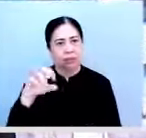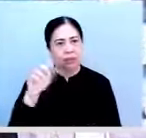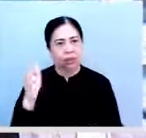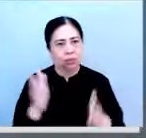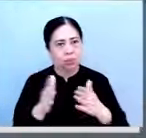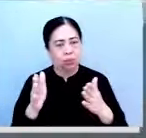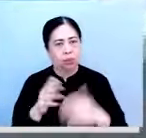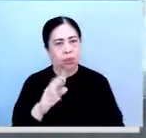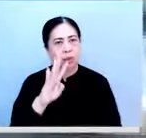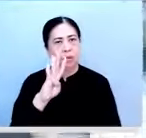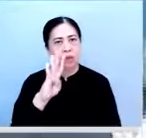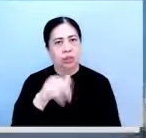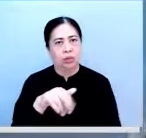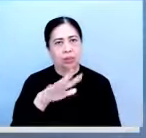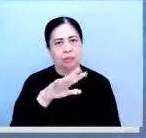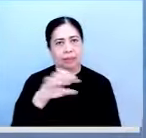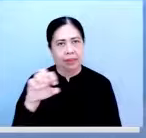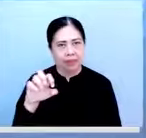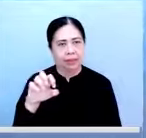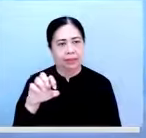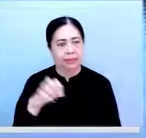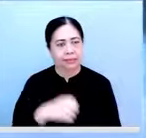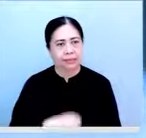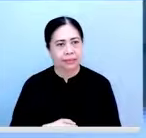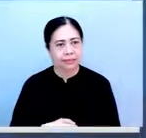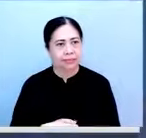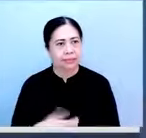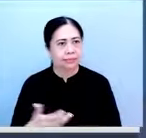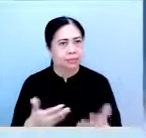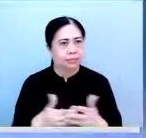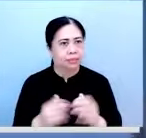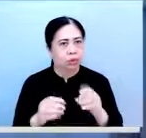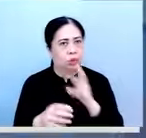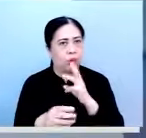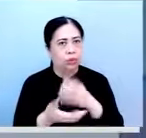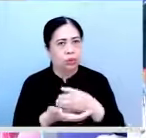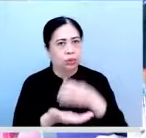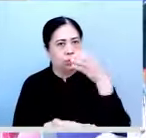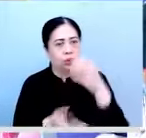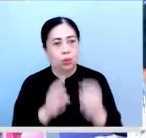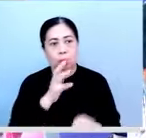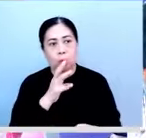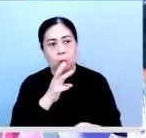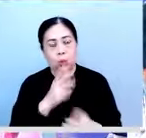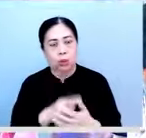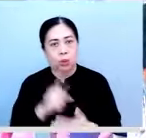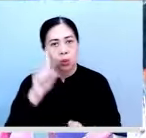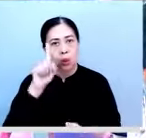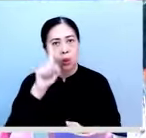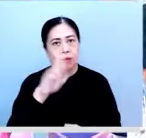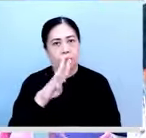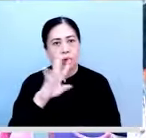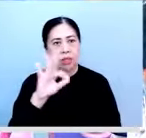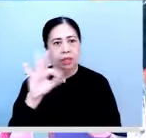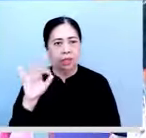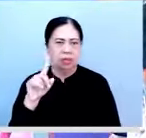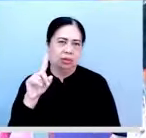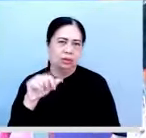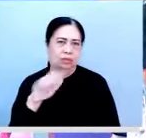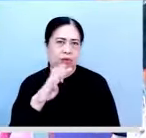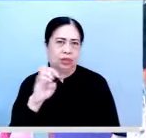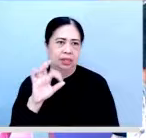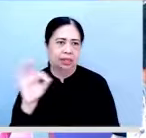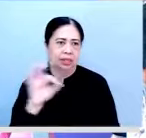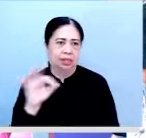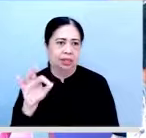yung 4,500. Okay. Ito mga ano, lagyan ng water bottle. Ah, okay. That one is 1,499. 1,499. Kasama ni water